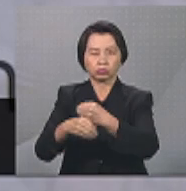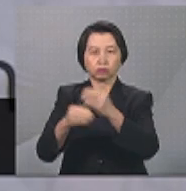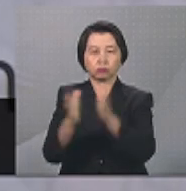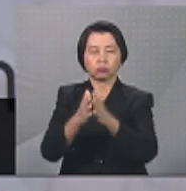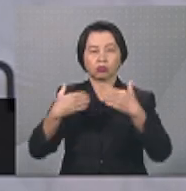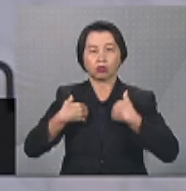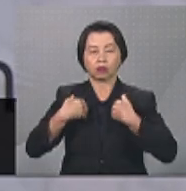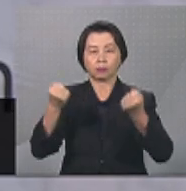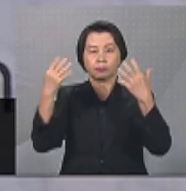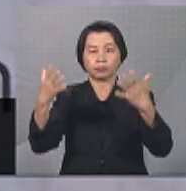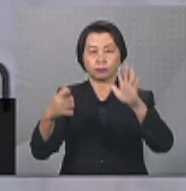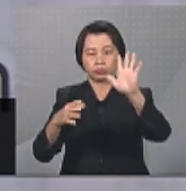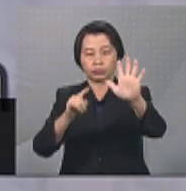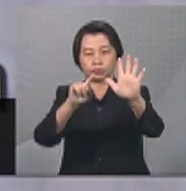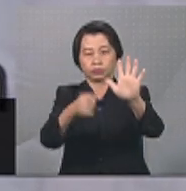adalah sebanyak